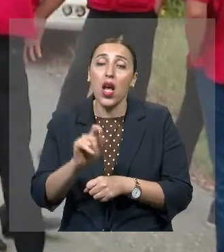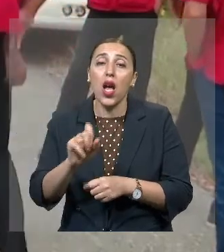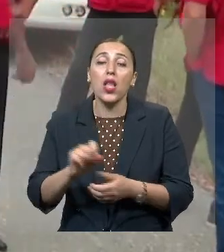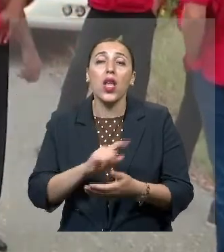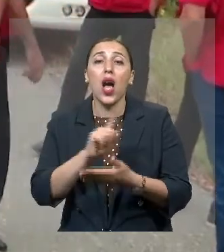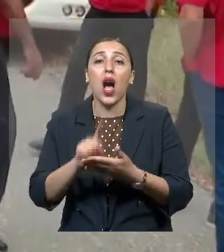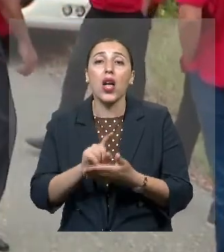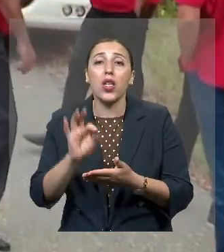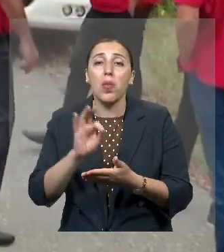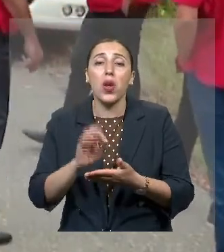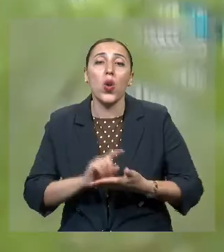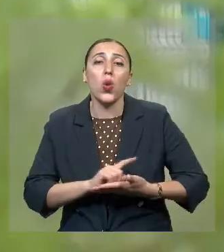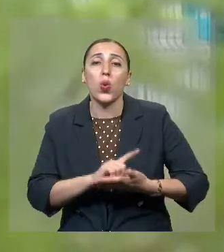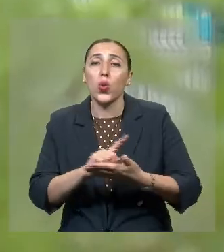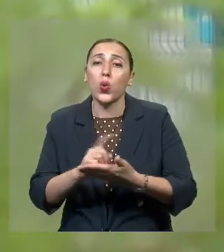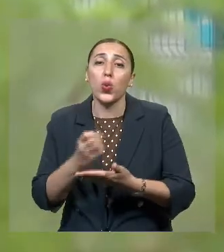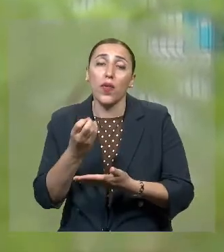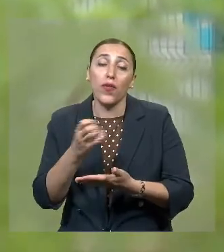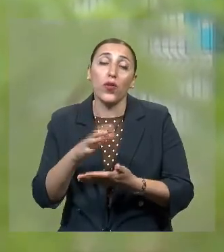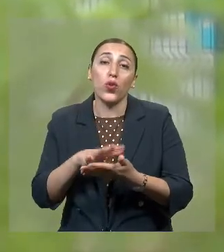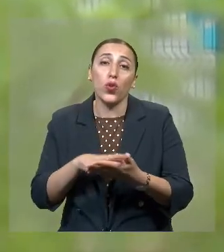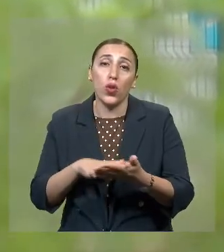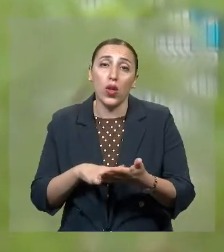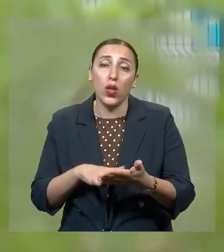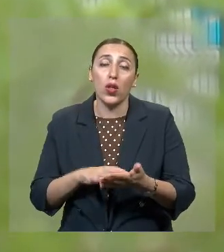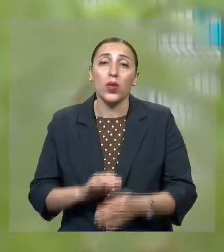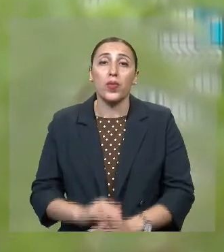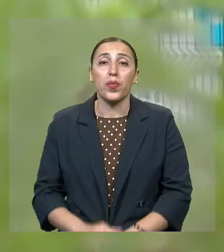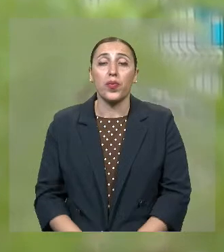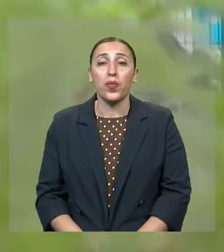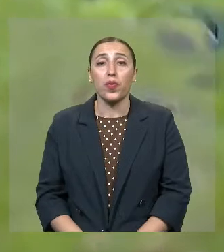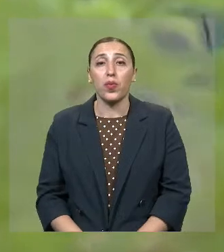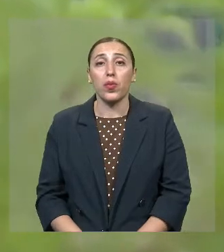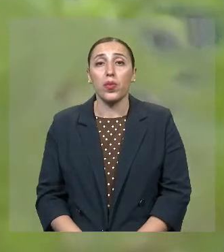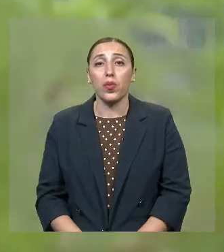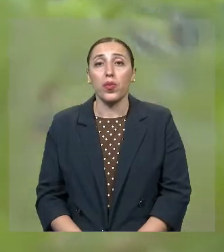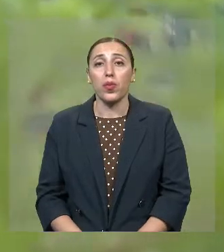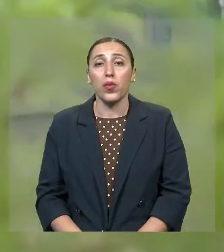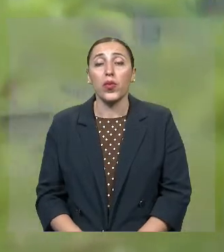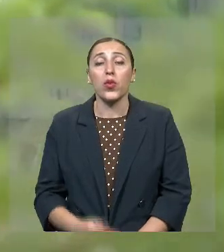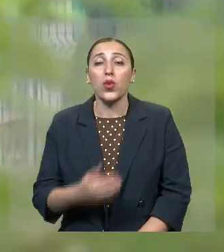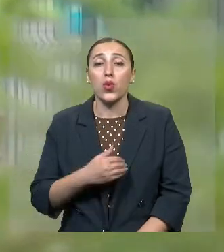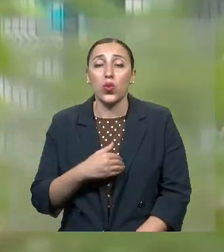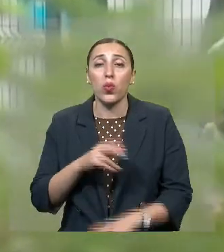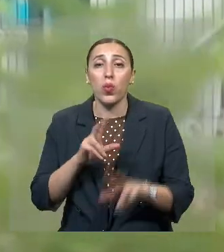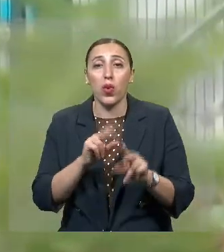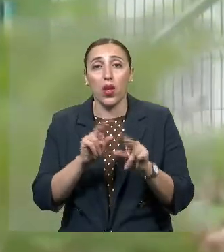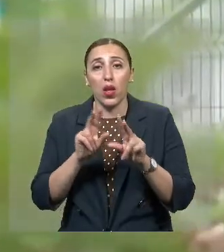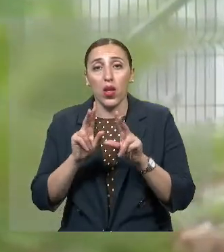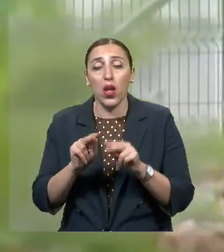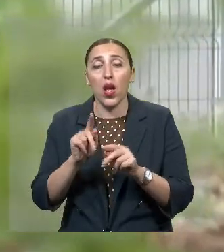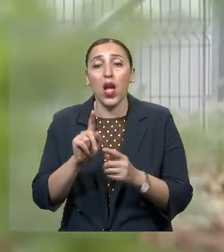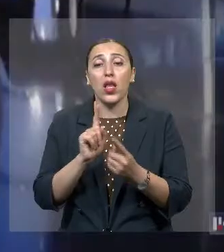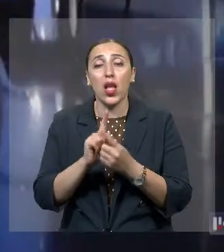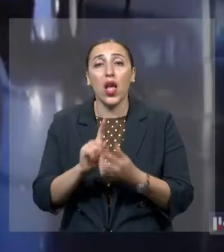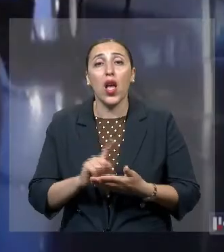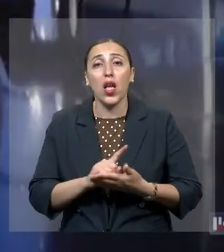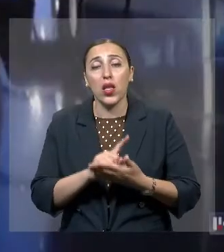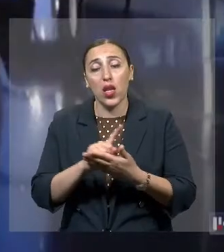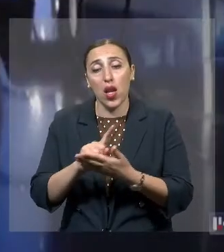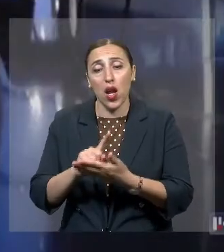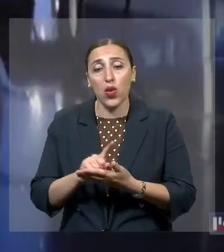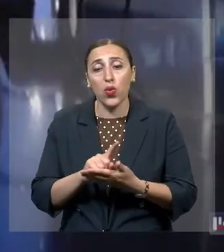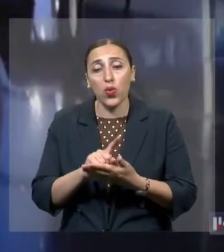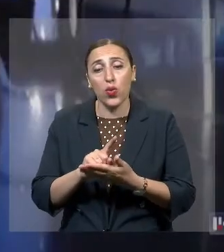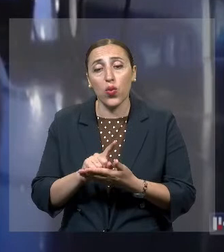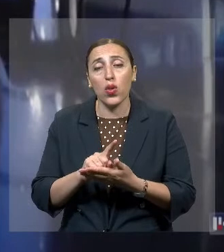չեն։ Ես ուզում եմ հույս հայտնել, որ այդ բանակցությունները փոխհմբռման մթնոլորտում էլ կավարտվեն եւ